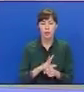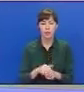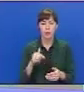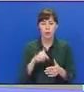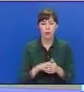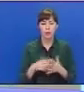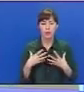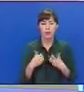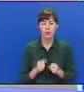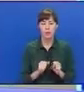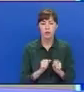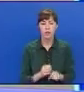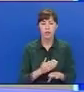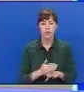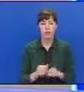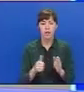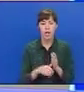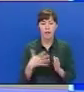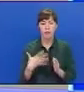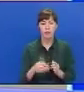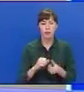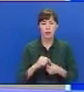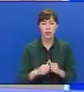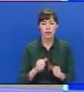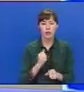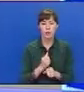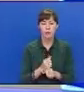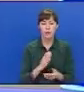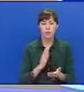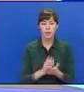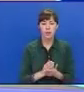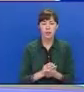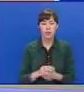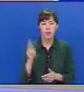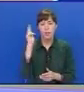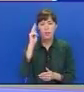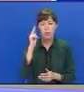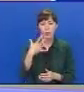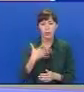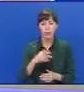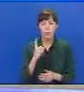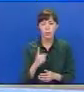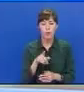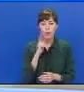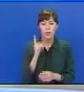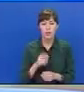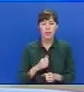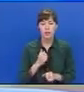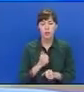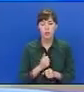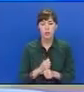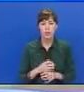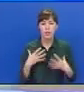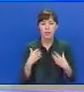ішінде денсаулық сақтау саласы бойынша 65-і тұрақты орнын тапты. Білім беру ісін икемдеуге 51 жас бел буды. Спортты